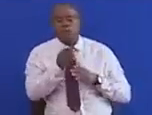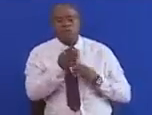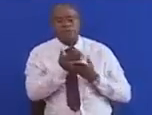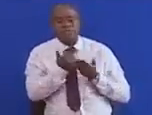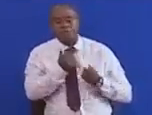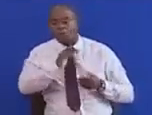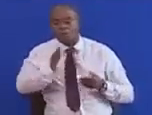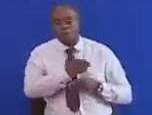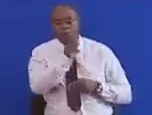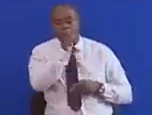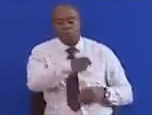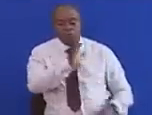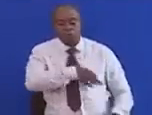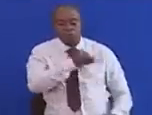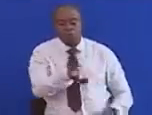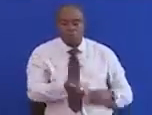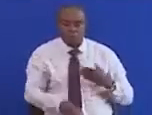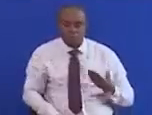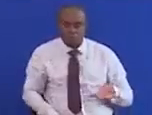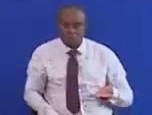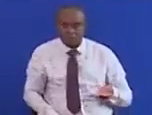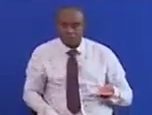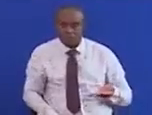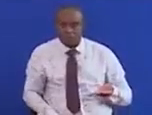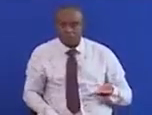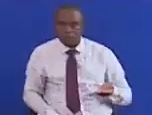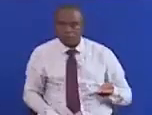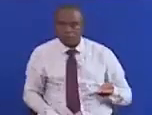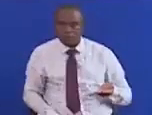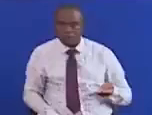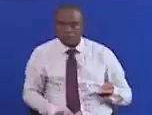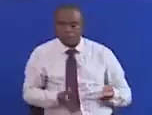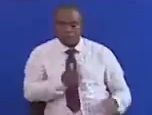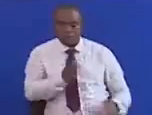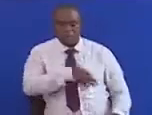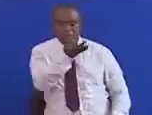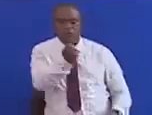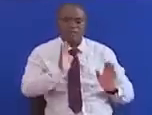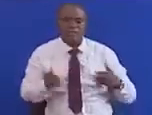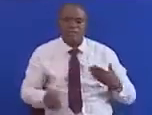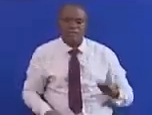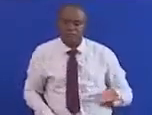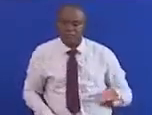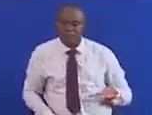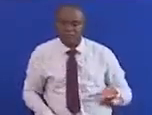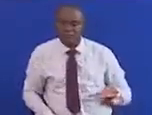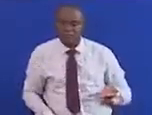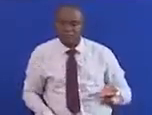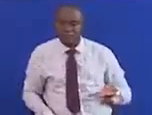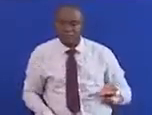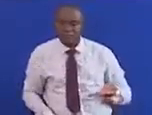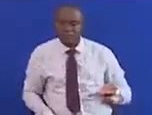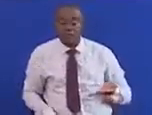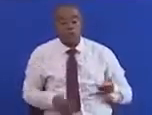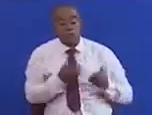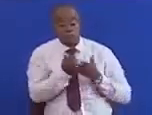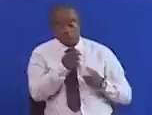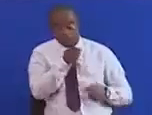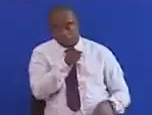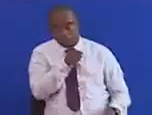inayomuondoa mtu aliyejitolea, kwa kweli sasa si ameshajitolea kwa namna yoyote ile? Kwa nini? Kwa